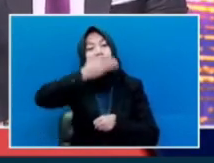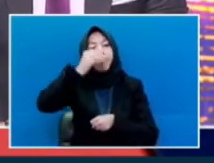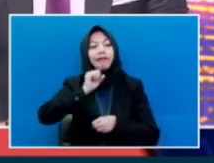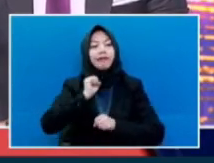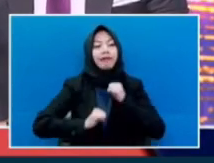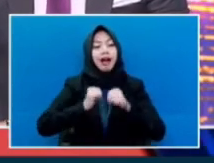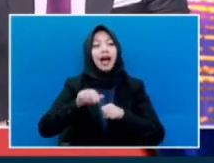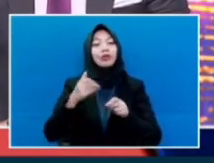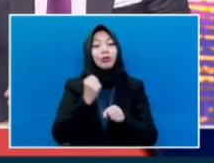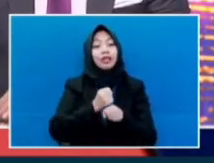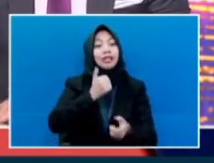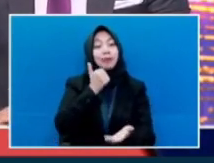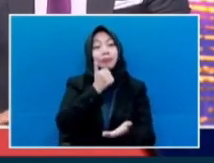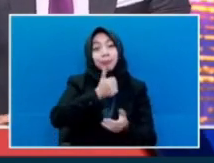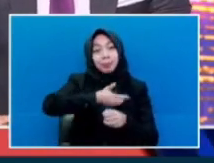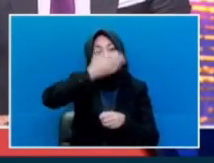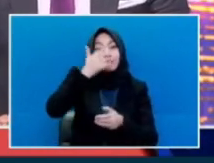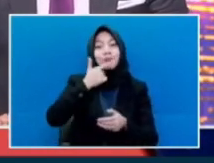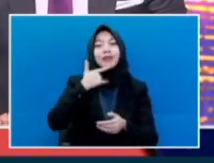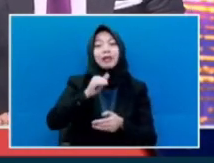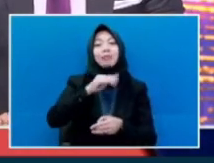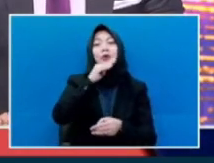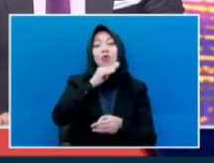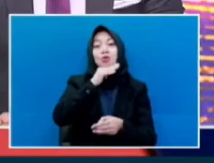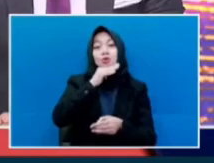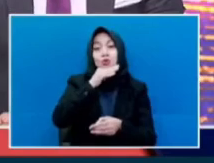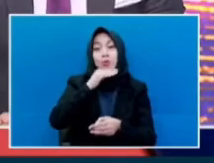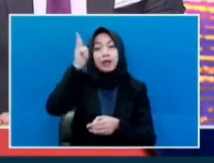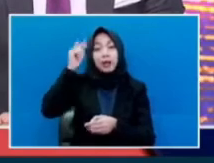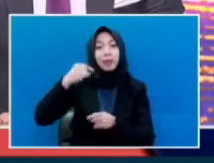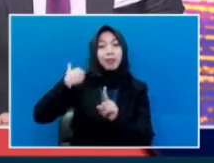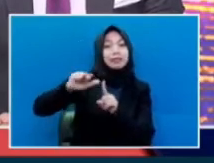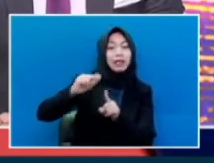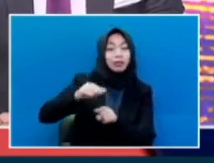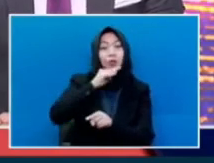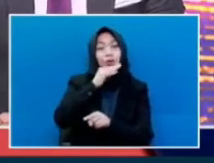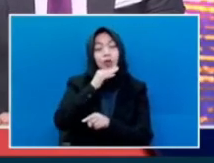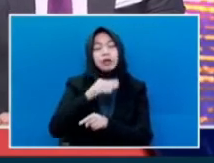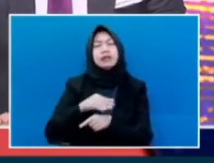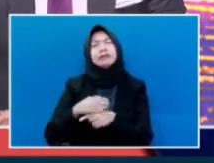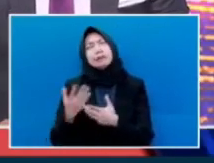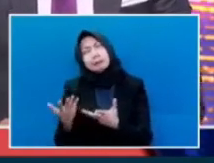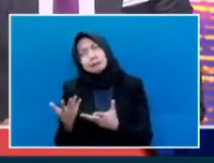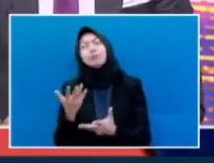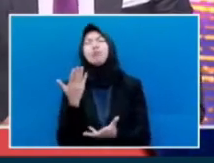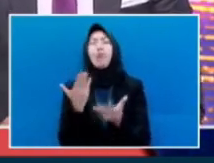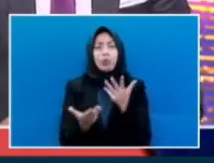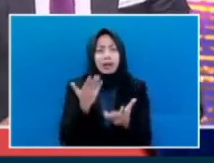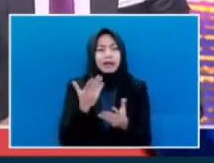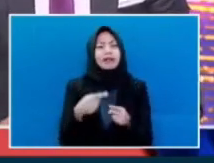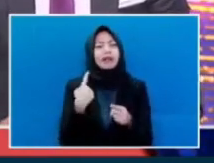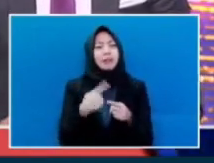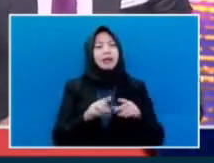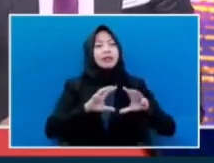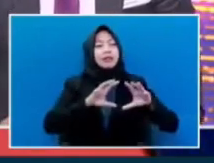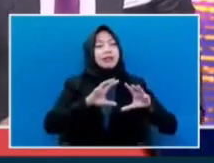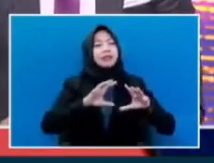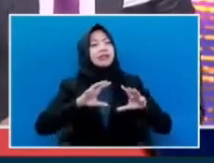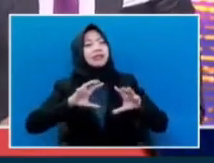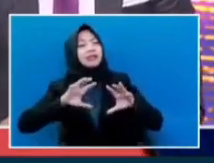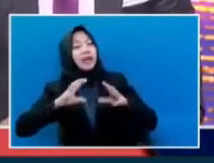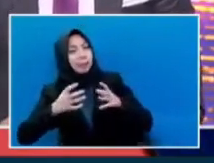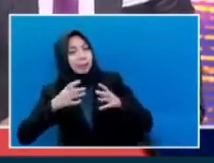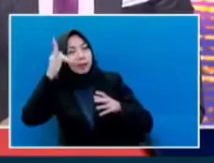Gibran begitu eh ya bisa jadi tapi kan Gibran atau tim pemenangannya Berharap ada statement yang